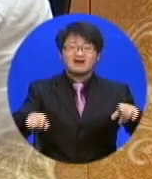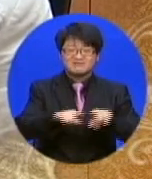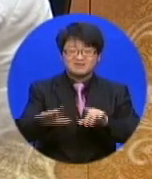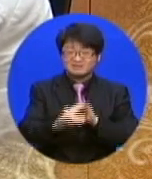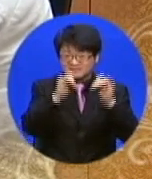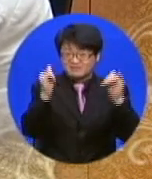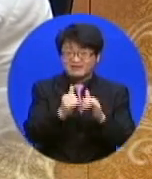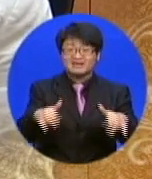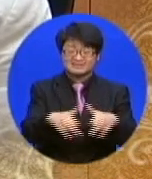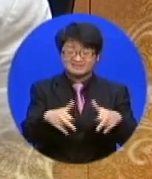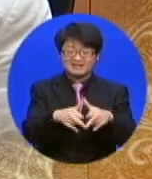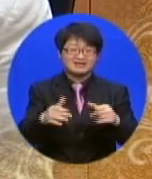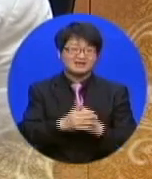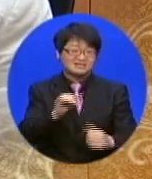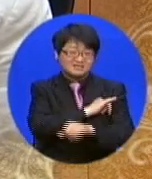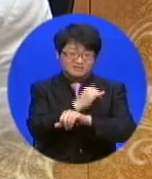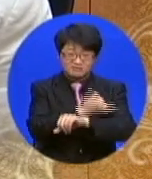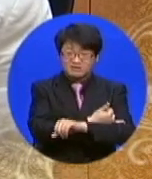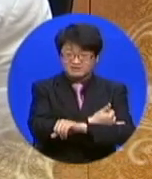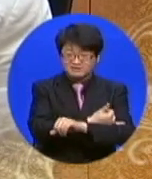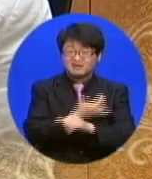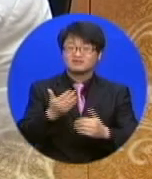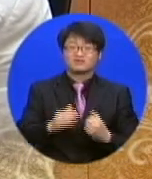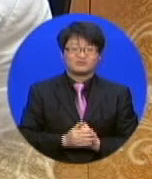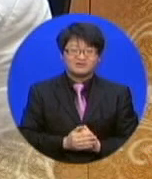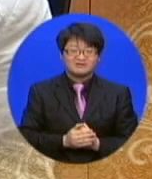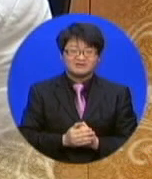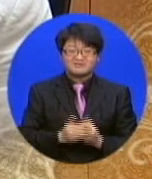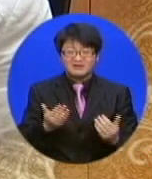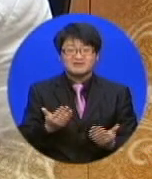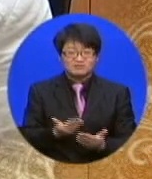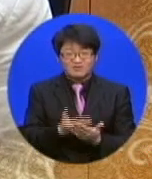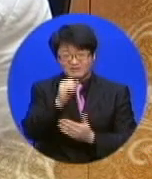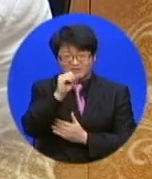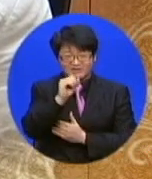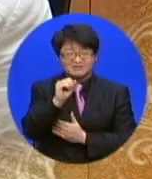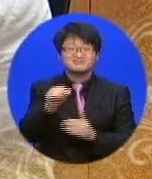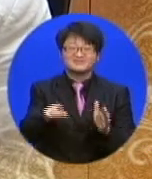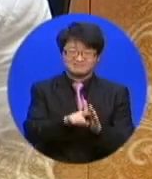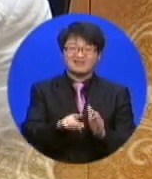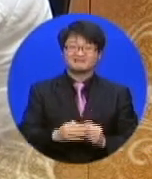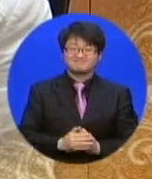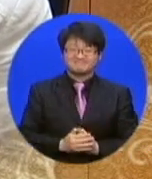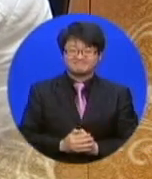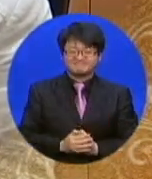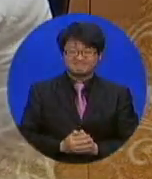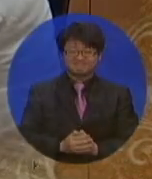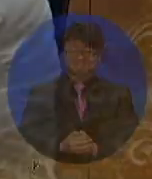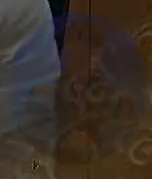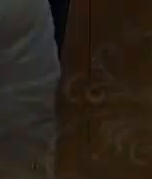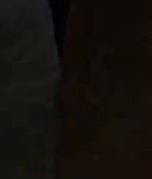우리 사회 또 장애인의 인권 수준도 또 훨씬 좋아지리라고 믿습니다. 네.